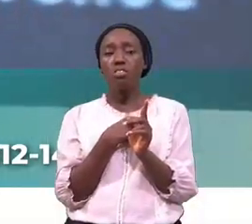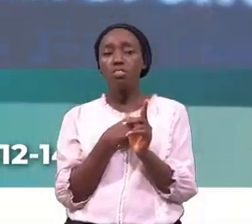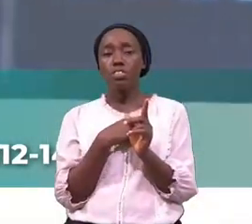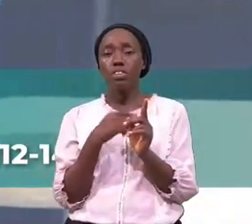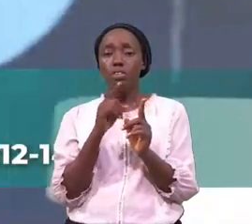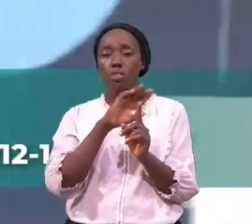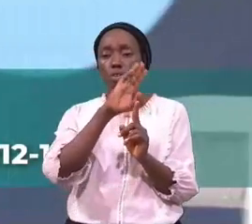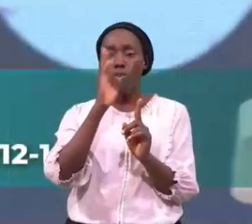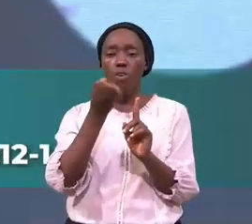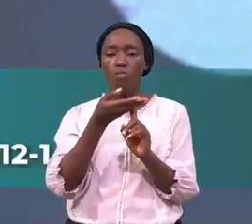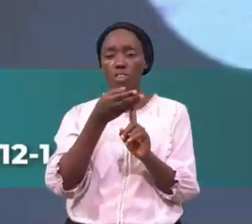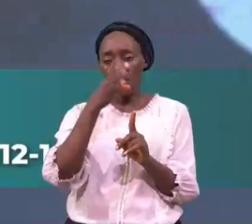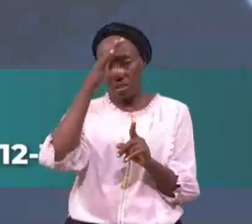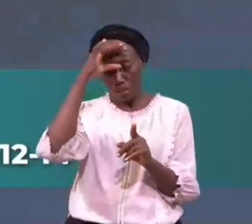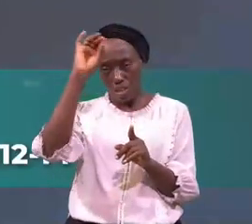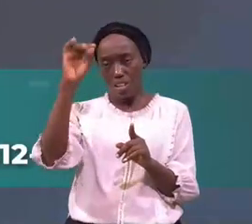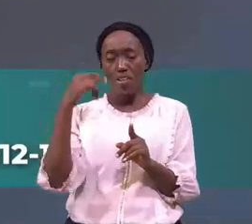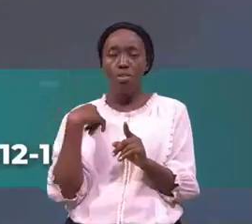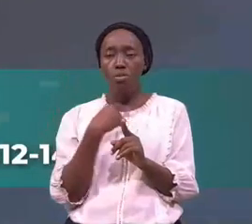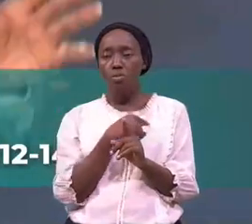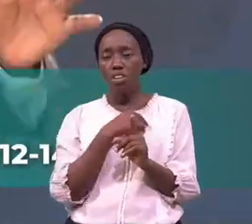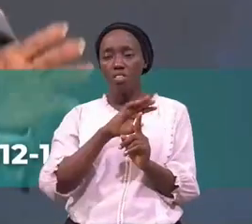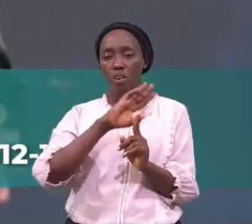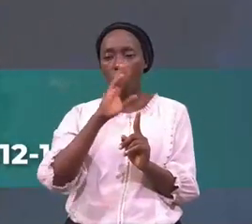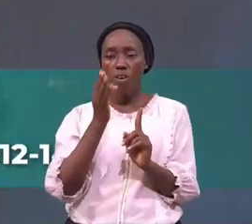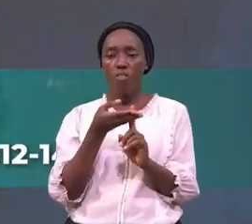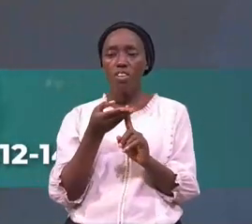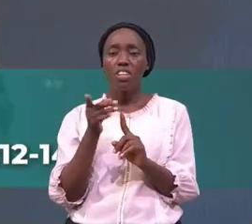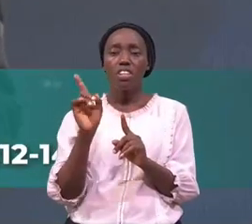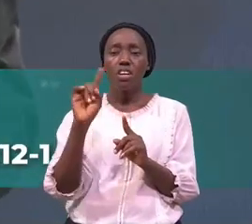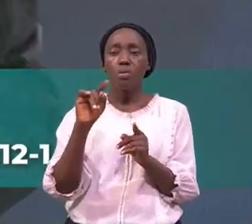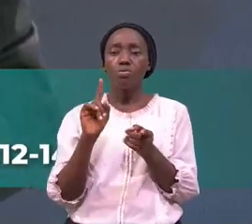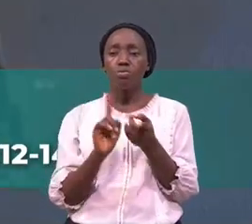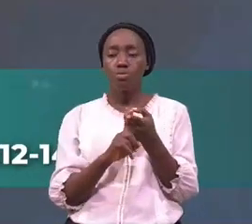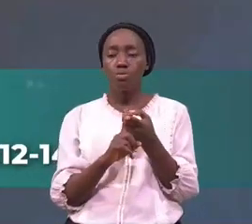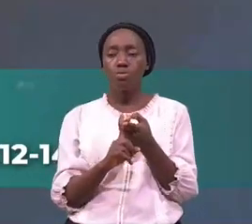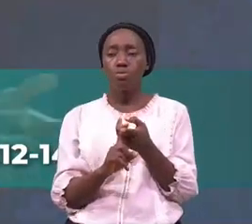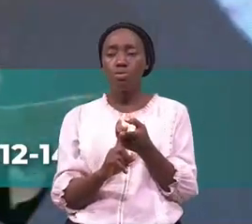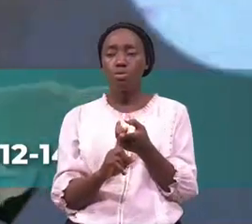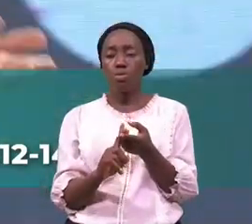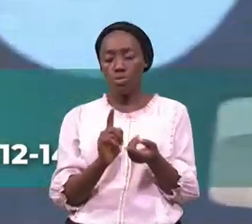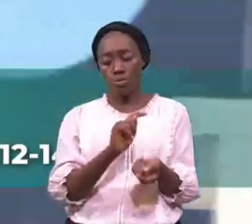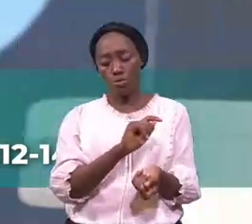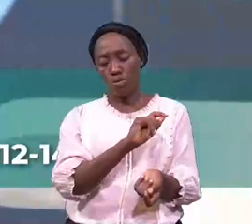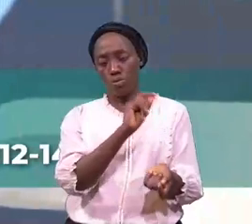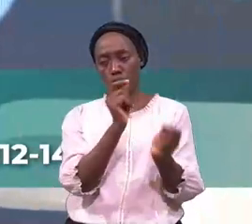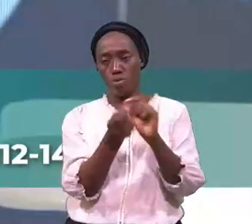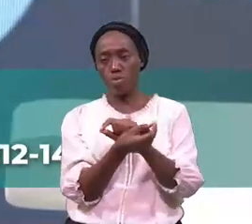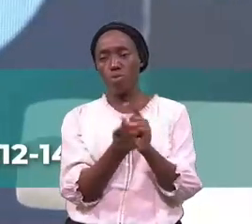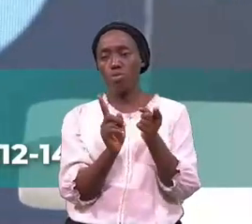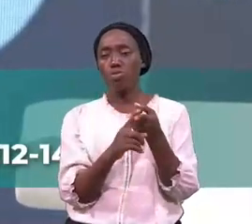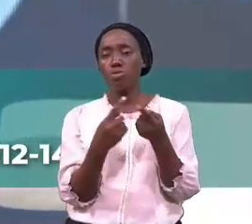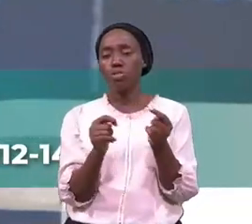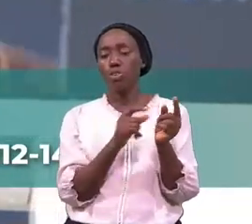Au village, nous voulons persuader les hommes. Nous les amenons à revenir au Seigneur. Nous venons